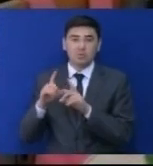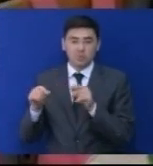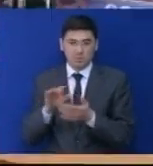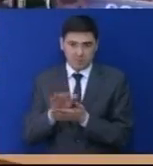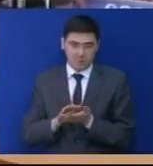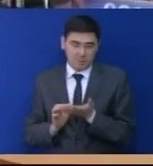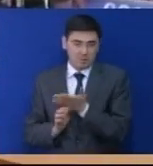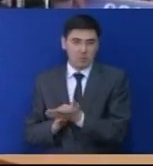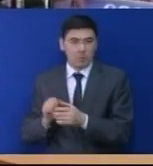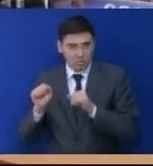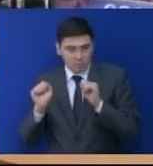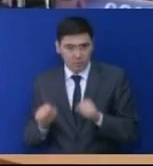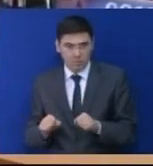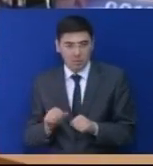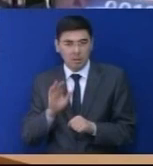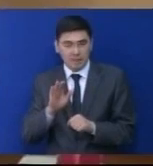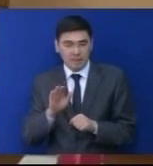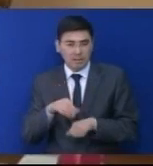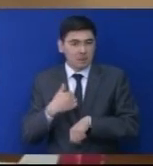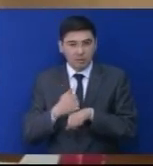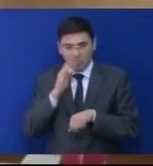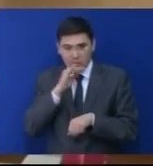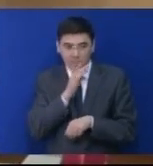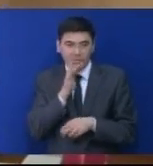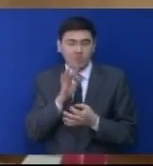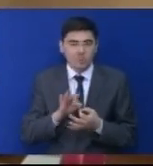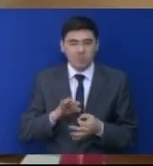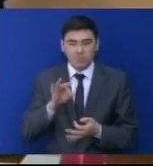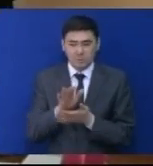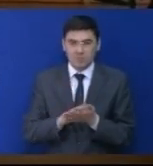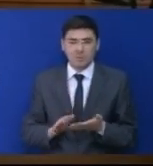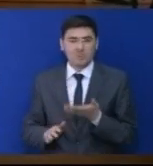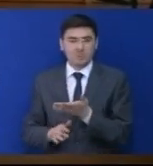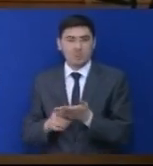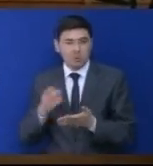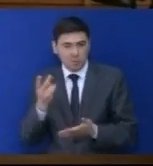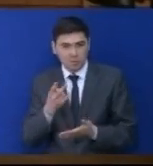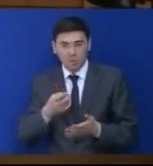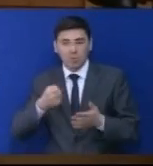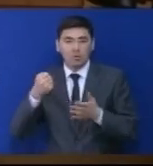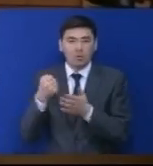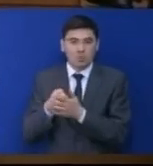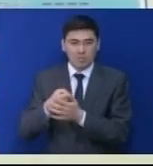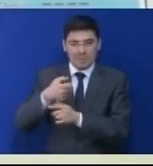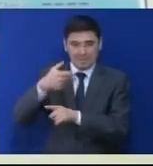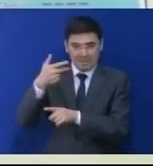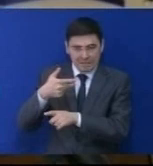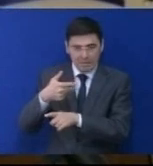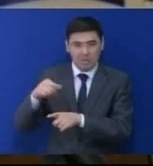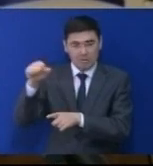Бастысы, ата-аналар рәсімдеу мерзімін созып алмаса болғаны. Өйткені құжаттарды 30-шы тамызға дейін тапсырып үлгеру